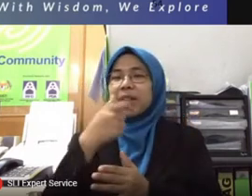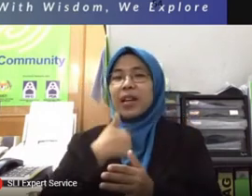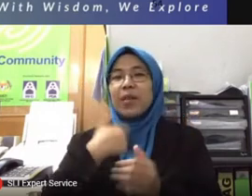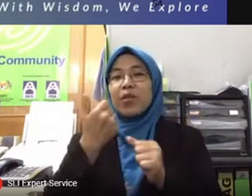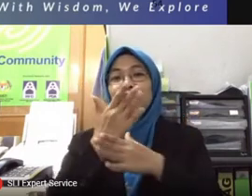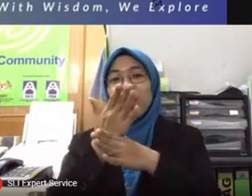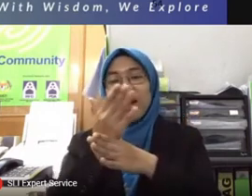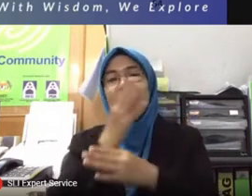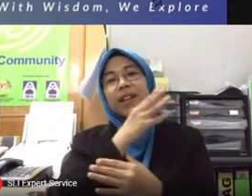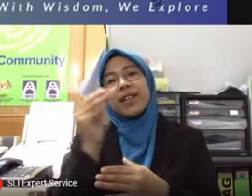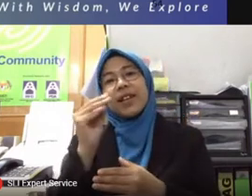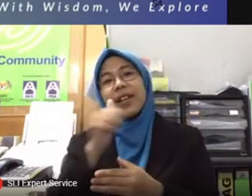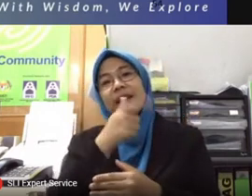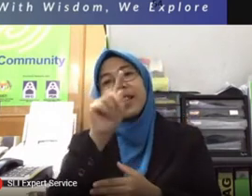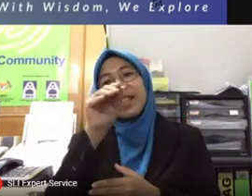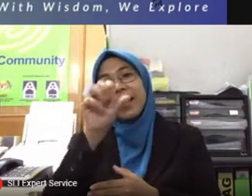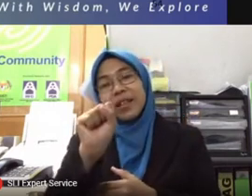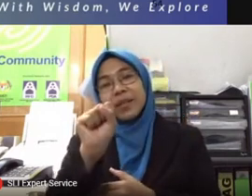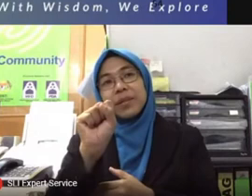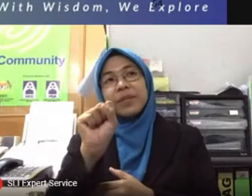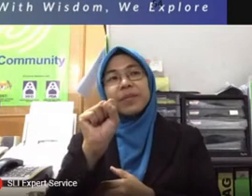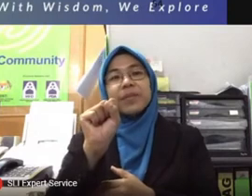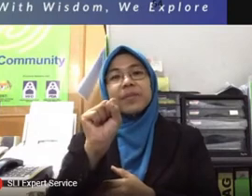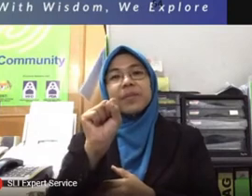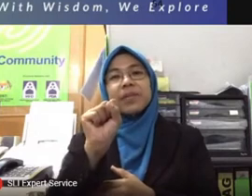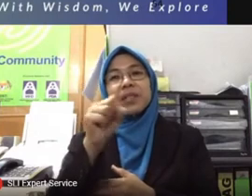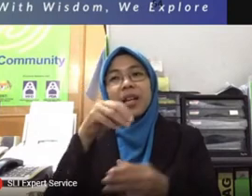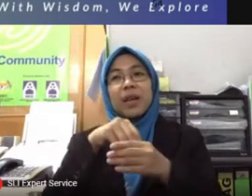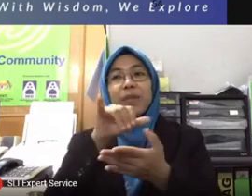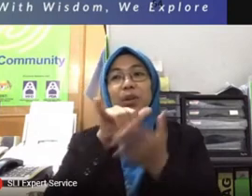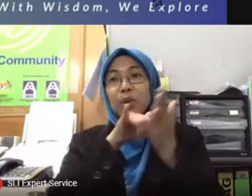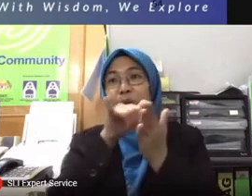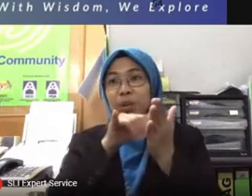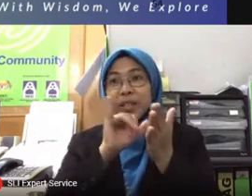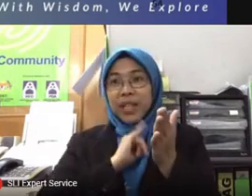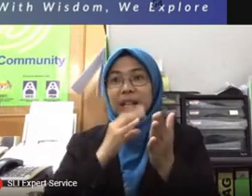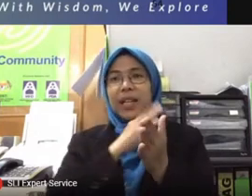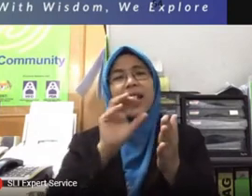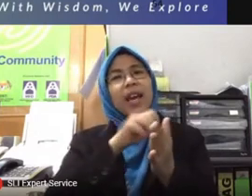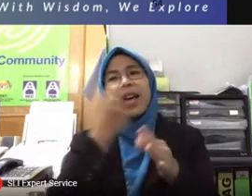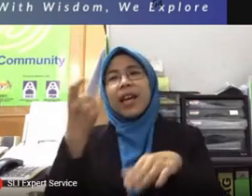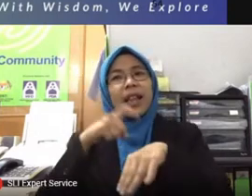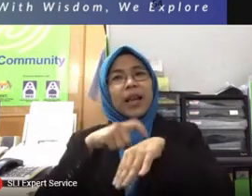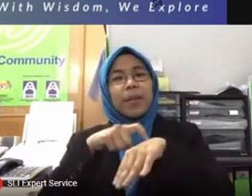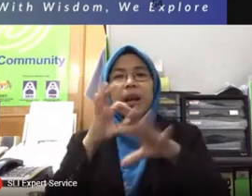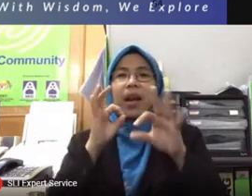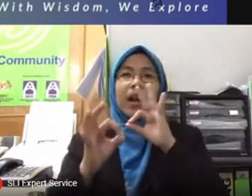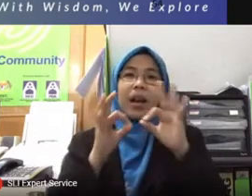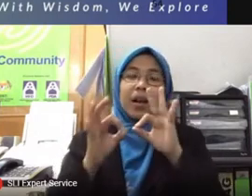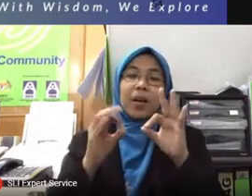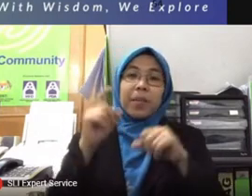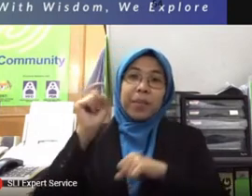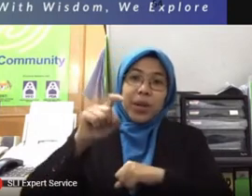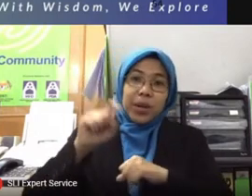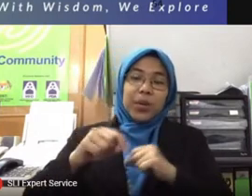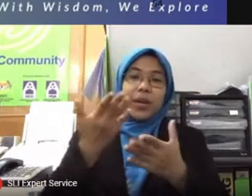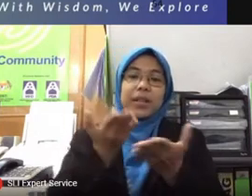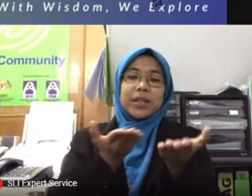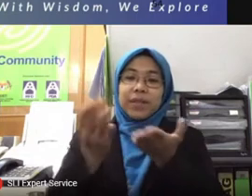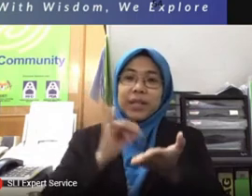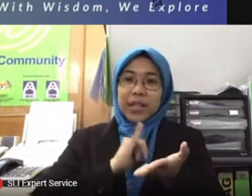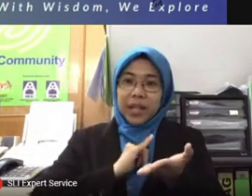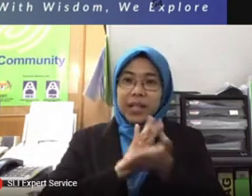kongsilah, tips-tips dalam dalam YouTube saya. Dan juga anytime kalau ada memerlukan khidmat saya sebagai